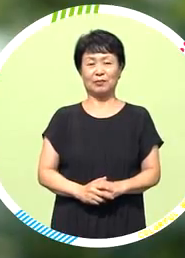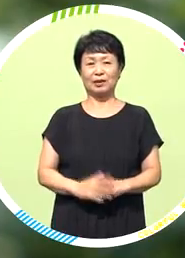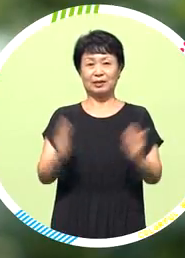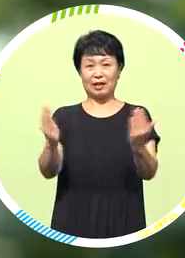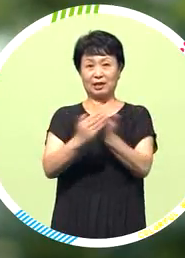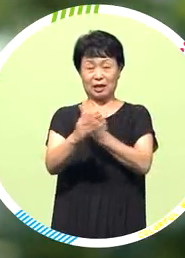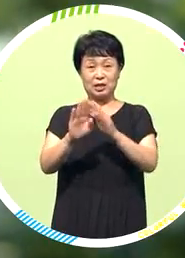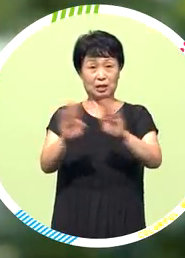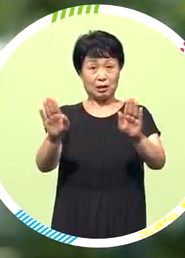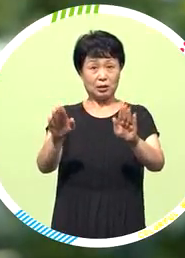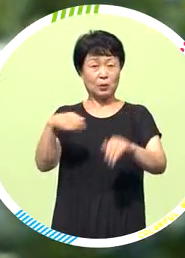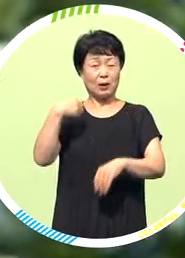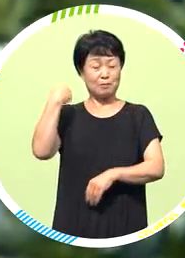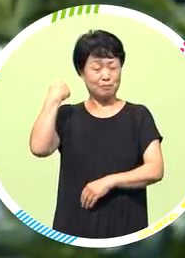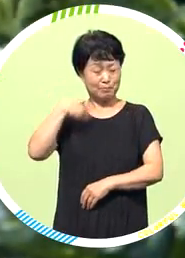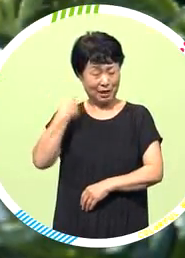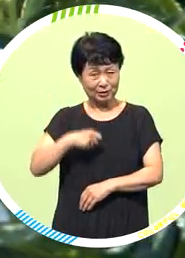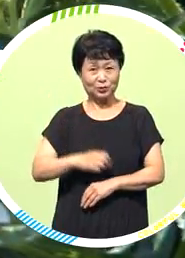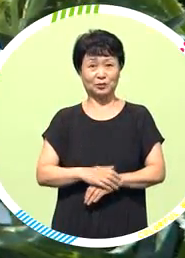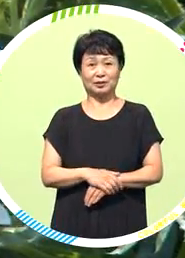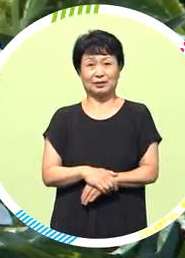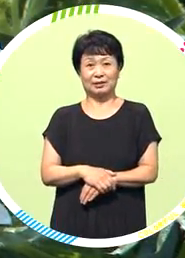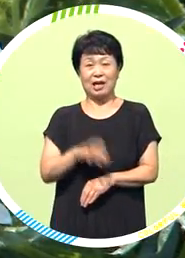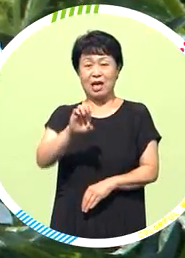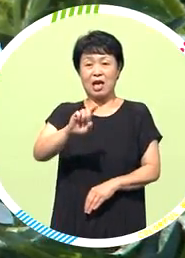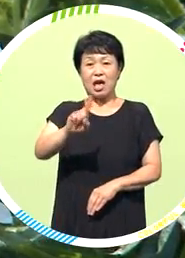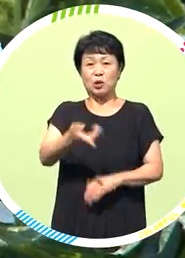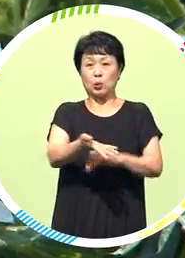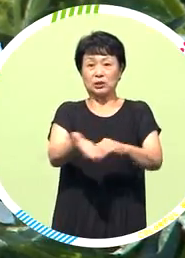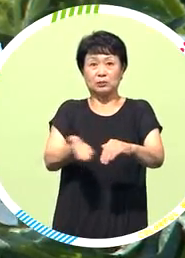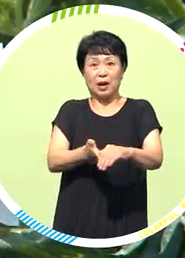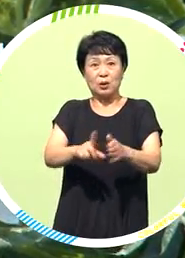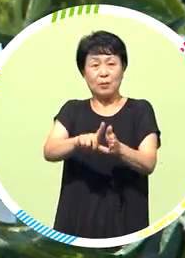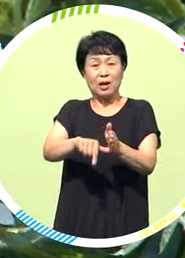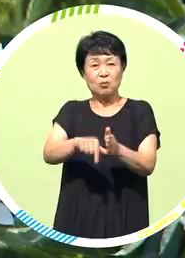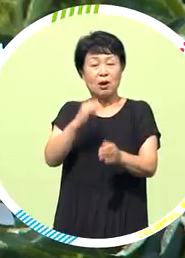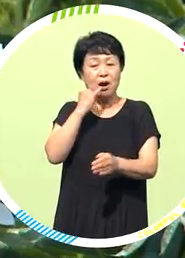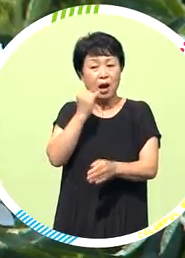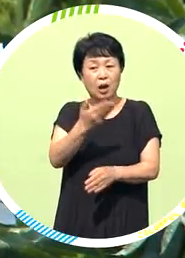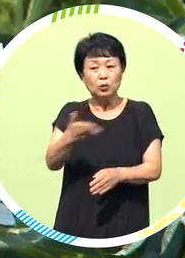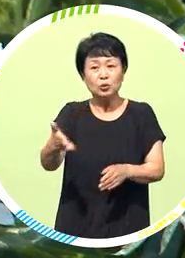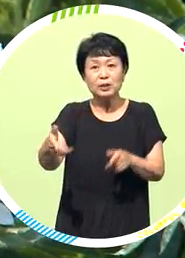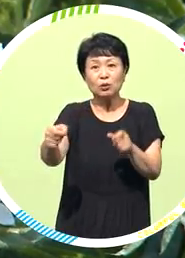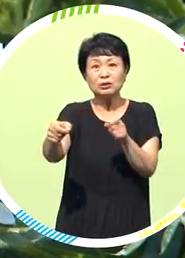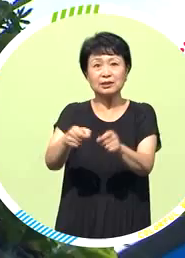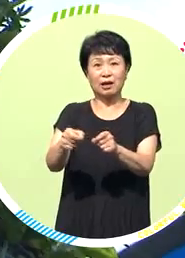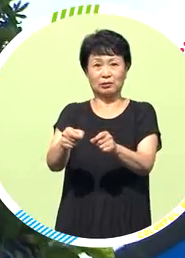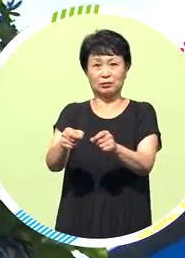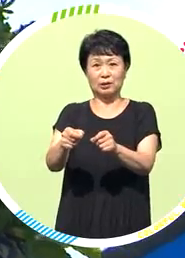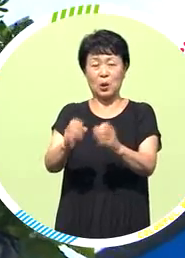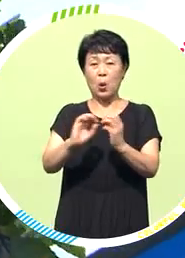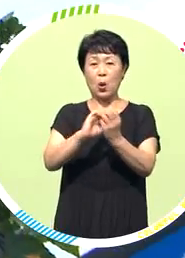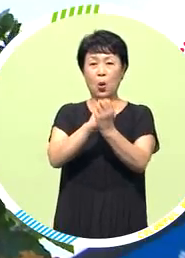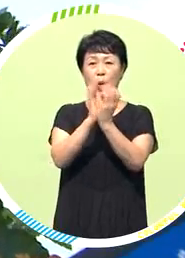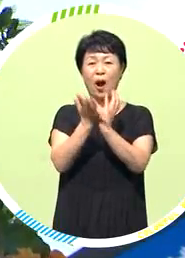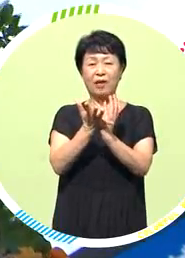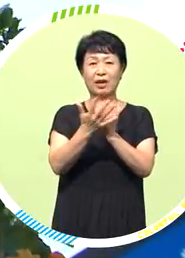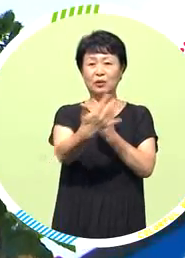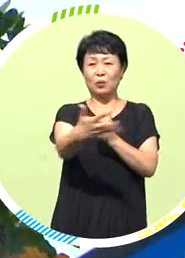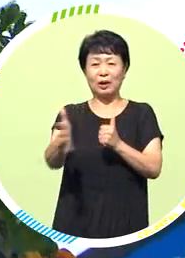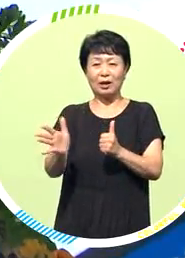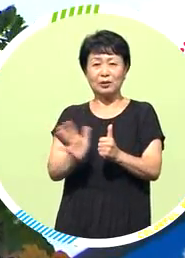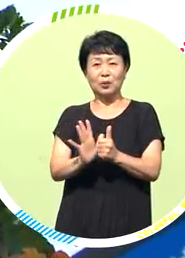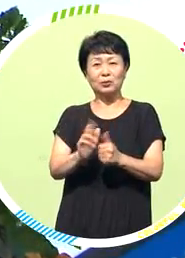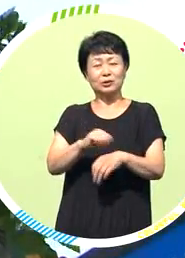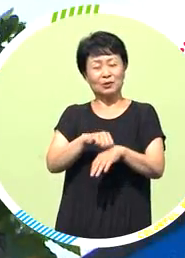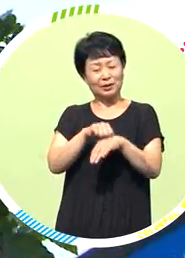炎天下、しかも神奈川の江ノ島会場は海の目の前、お花にとってはとっても厳し